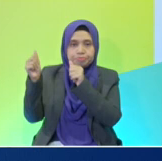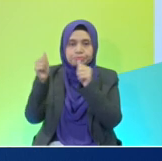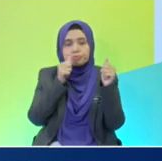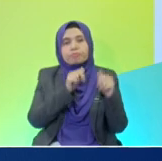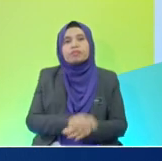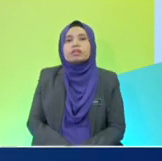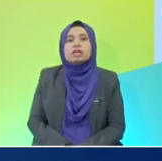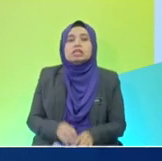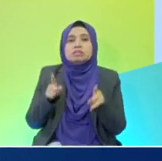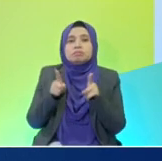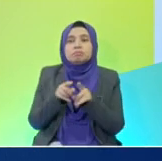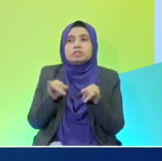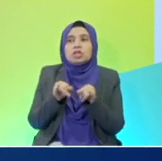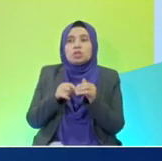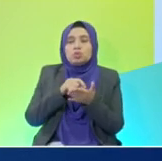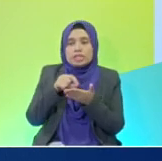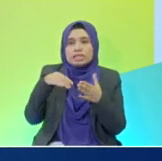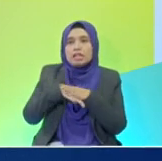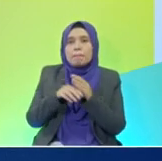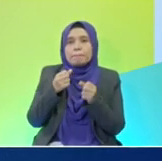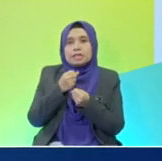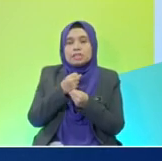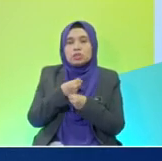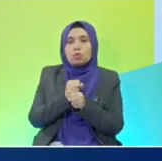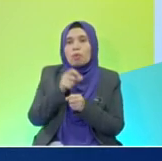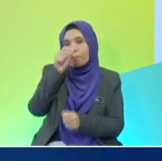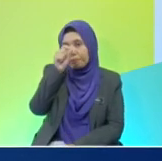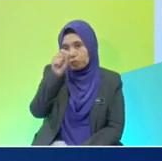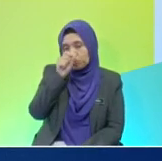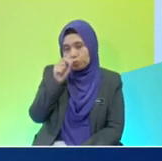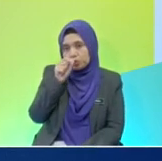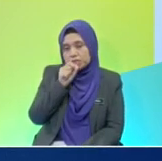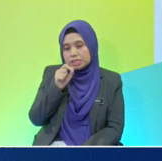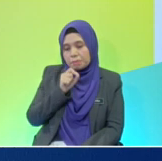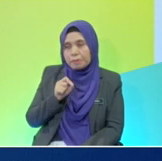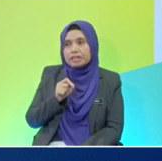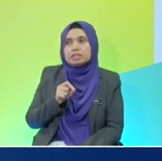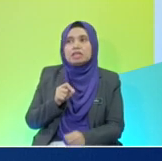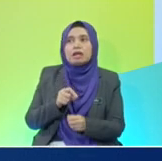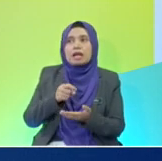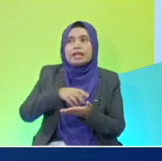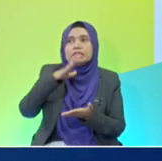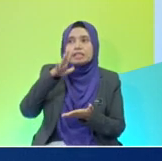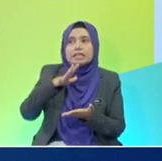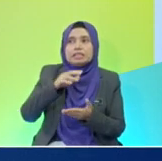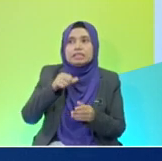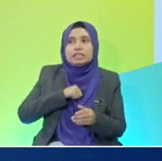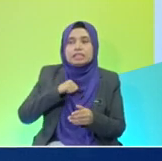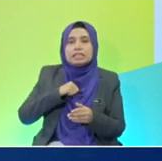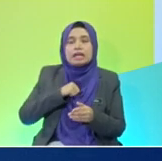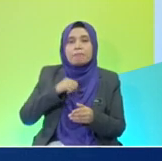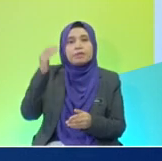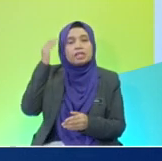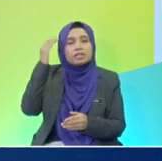sama juga Tuliskan dalam bentuk Point Oke tugasnya kayakan diri dengan pengetahuan positif langkah kerja